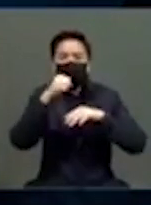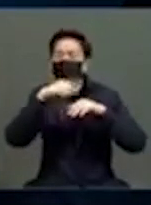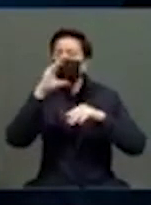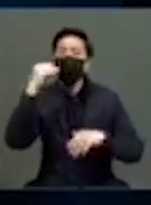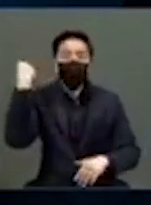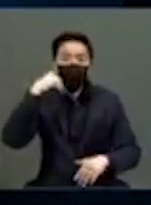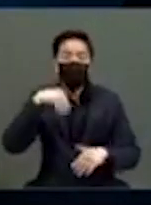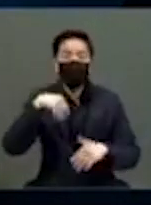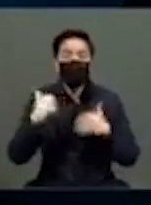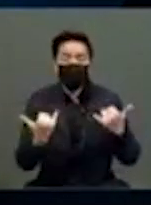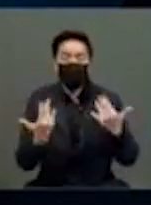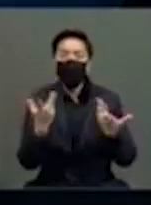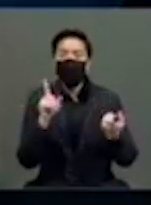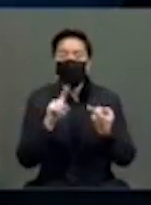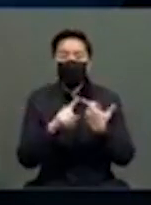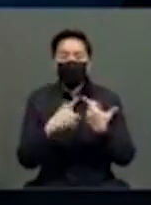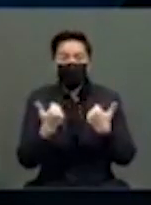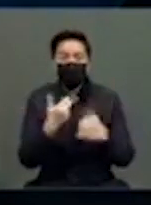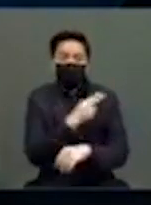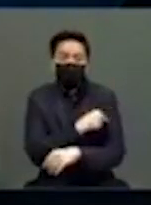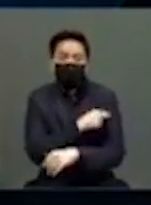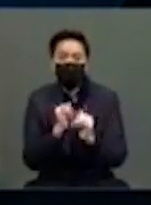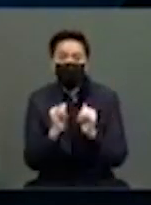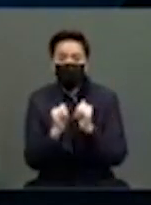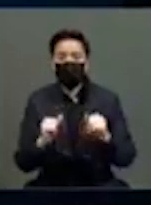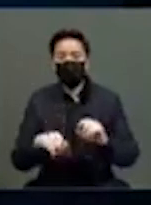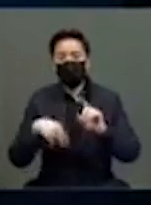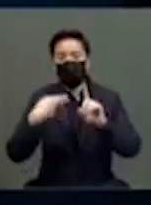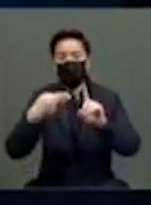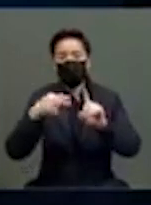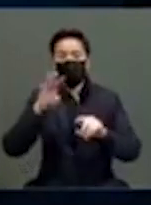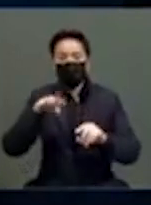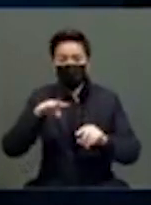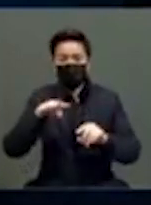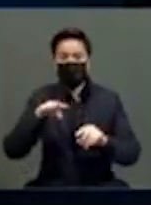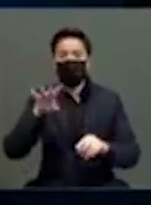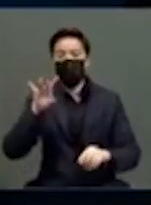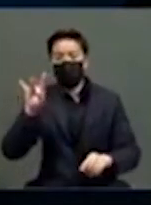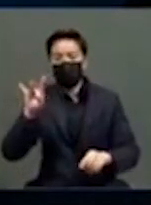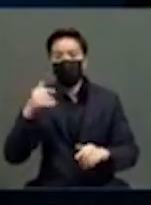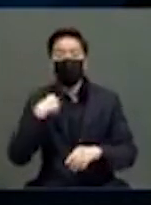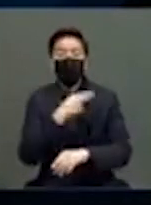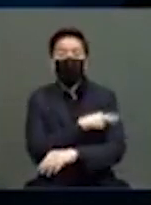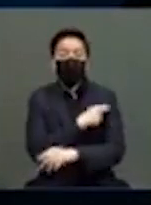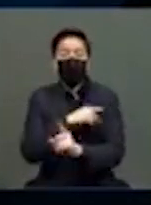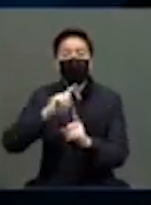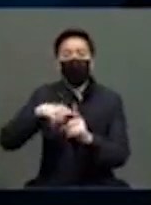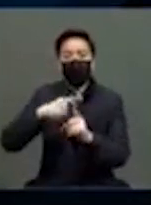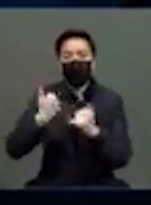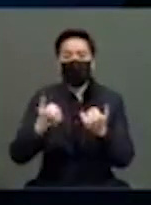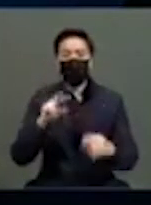ในโรงพยาบาลนะครับหนึ่งหมื่นสี่พันแปดรายในโรงพยาบาลสนาม 2508